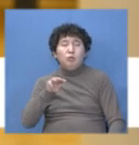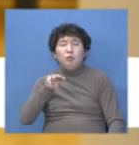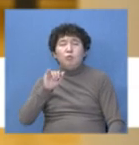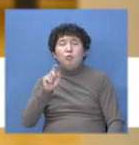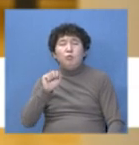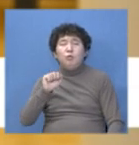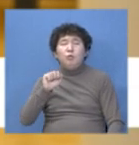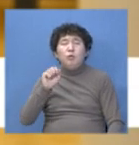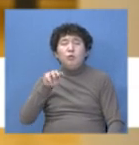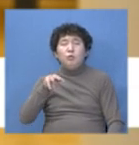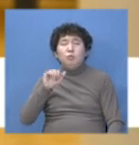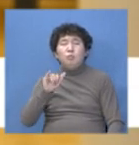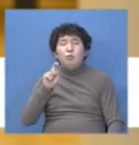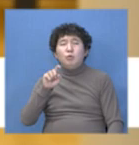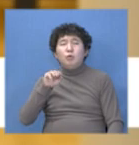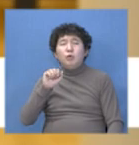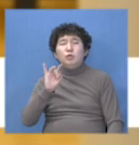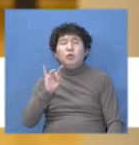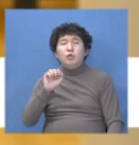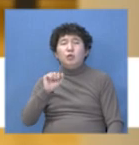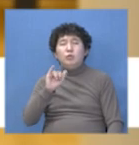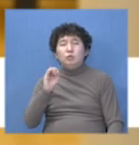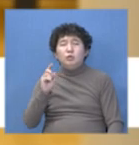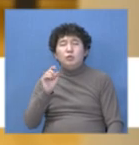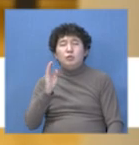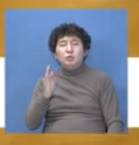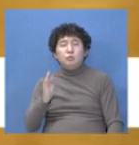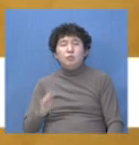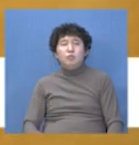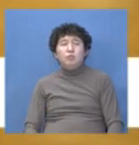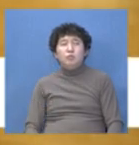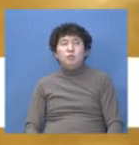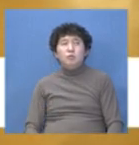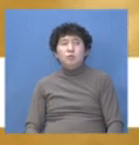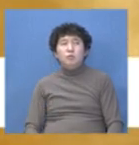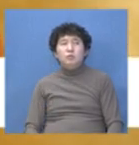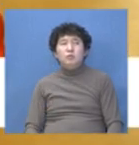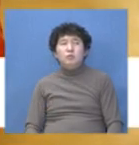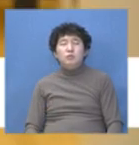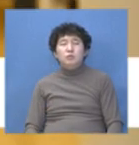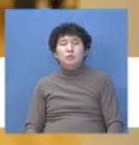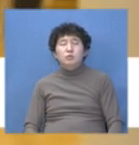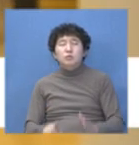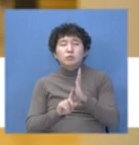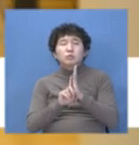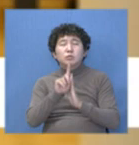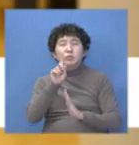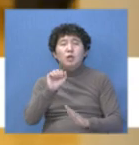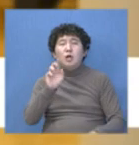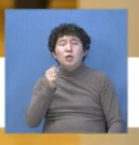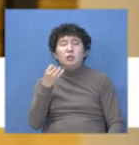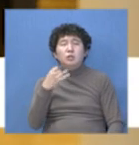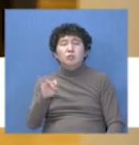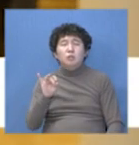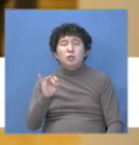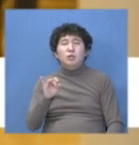алдым, өмірмен таныстым, шығармалармен таныстым, өзімді біраз бекке шыңдадым деген ойдамын. Ең алдымен Абайдың